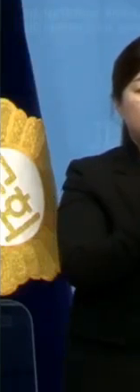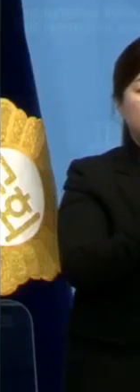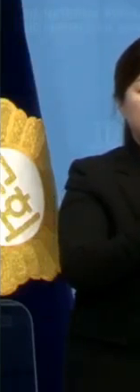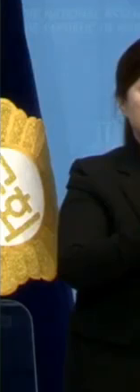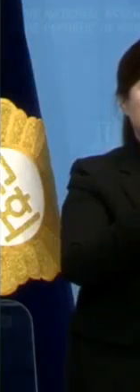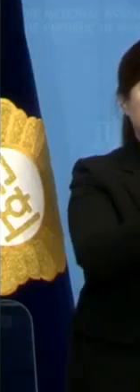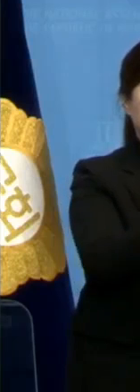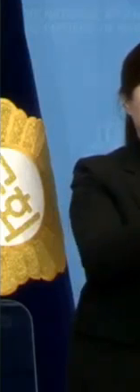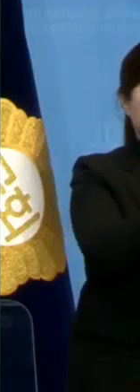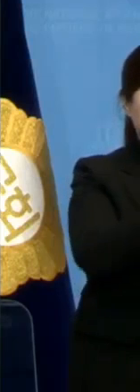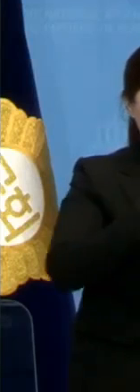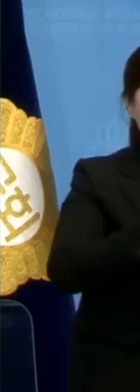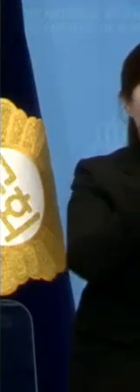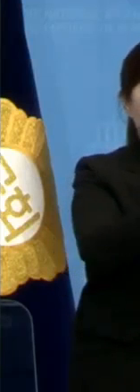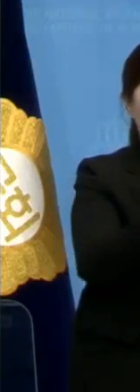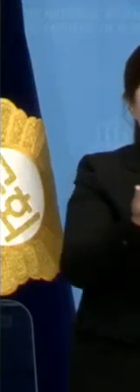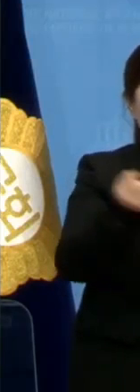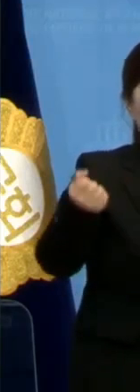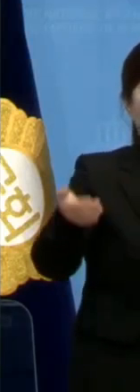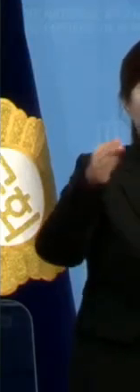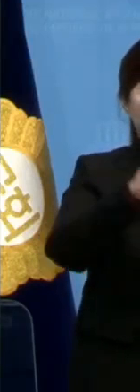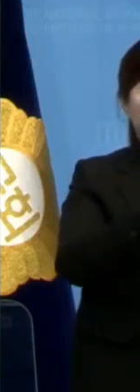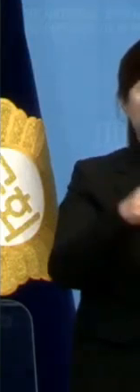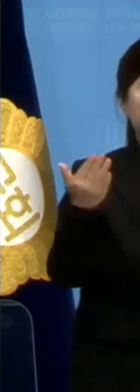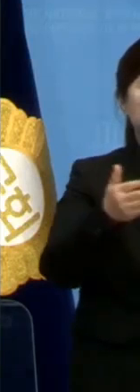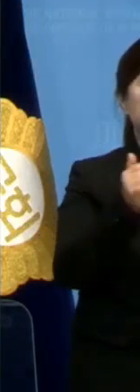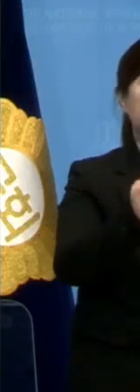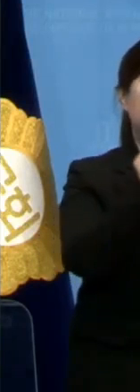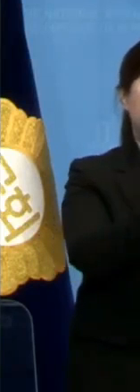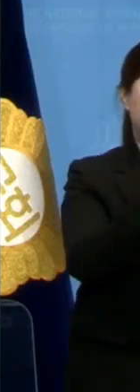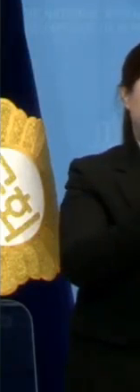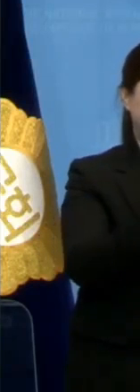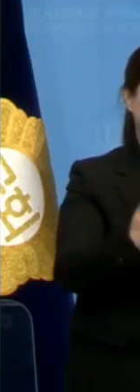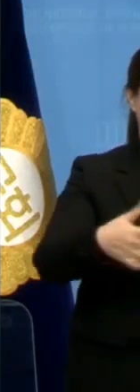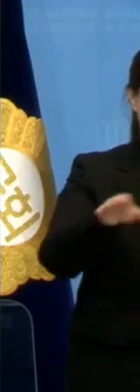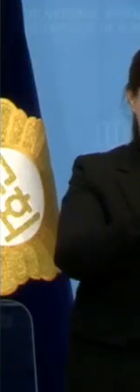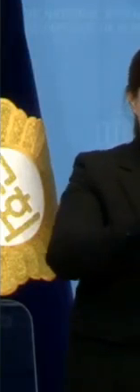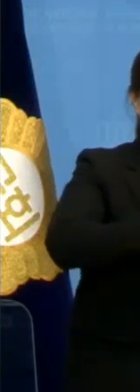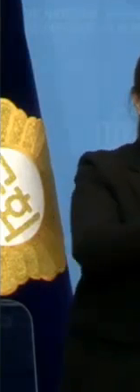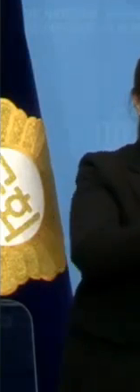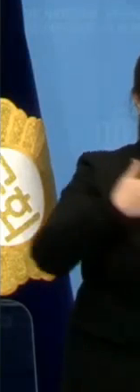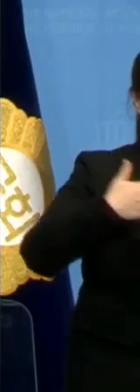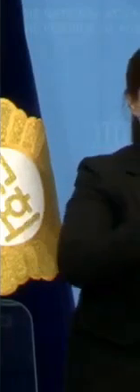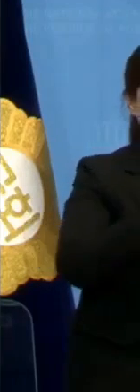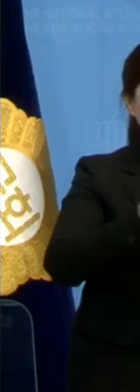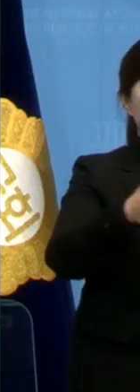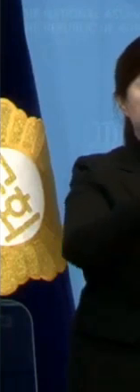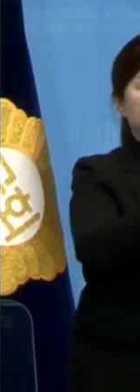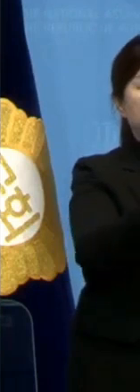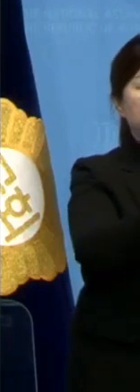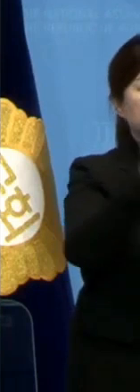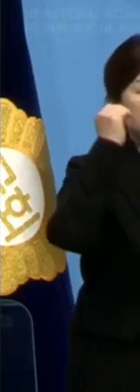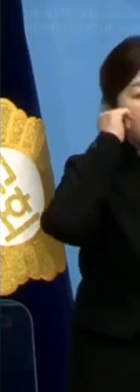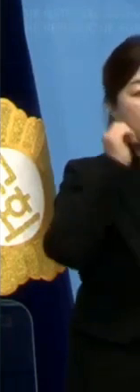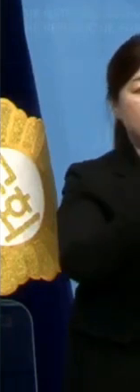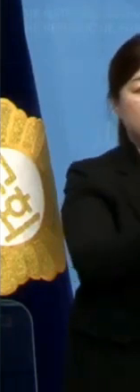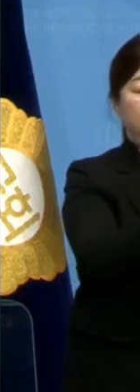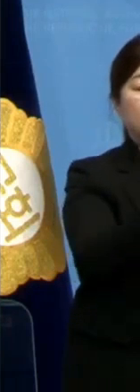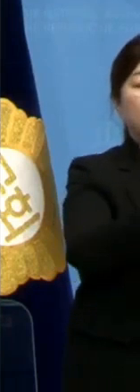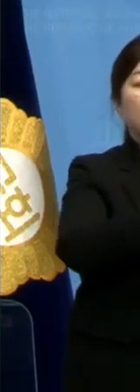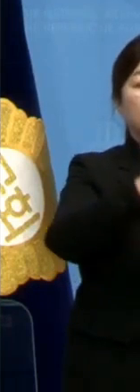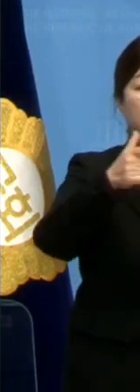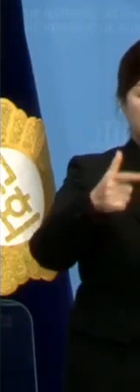지원은 물론 격리병동 근무자의 감염 전파 예방을 위한 세탁 및 샤워 시설, 임시 숙소 지원을